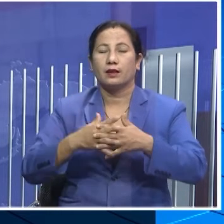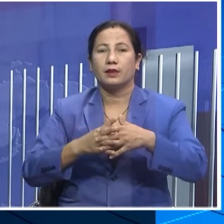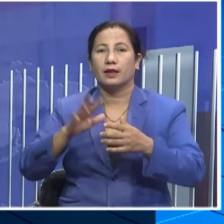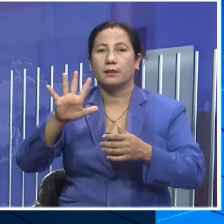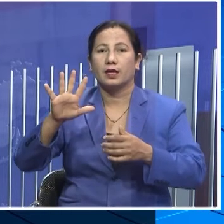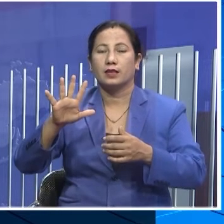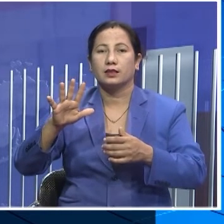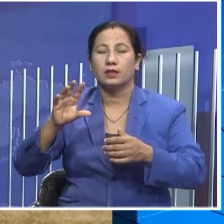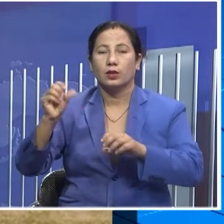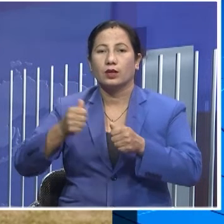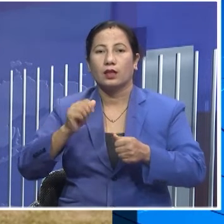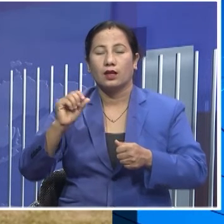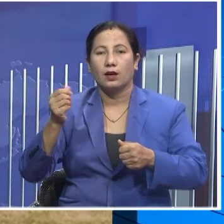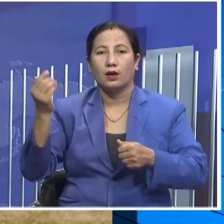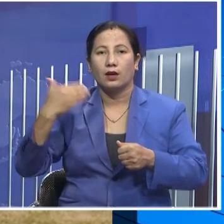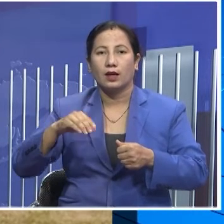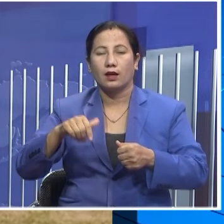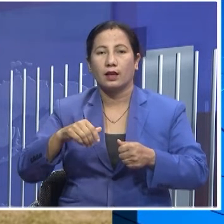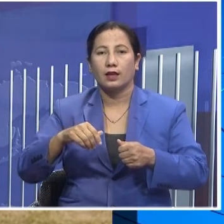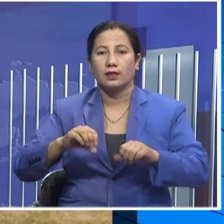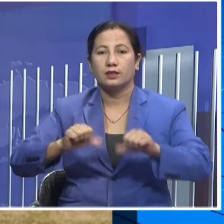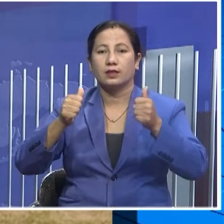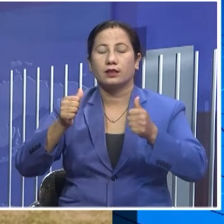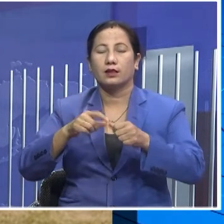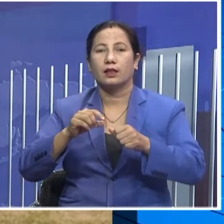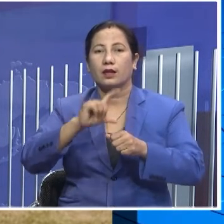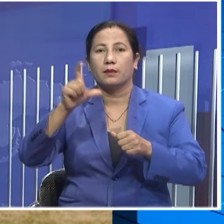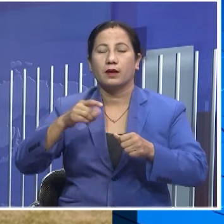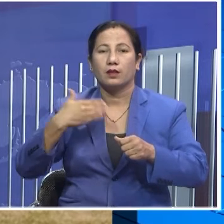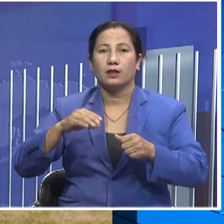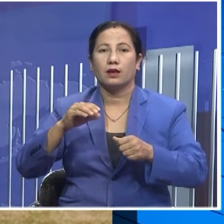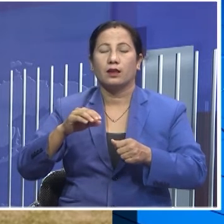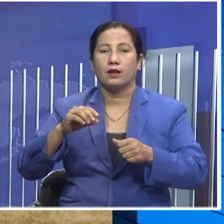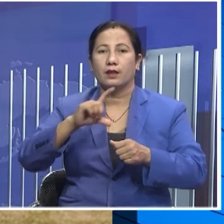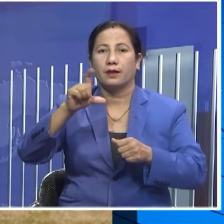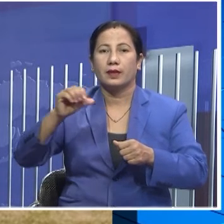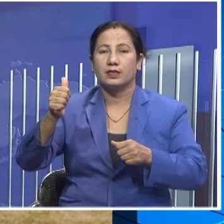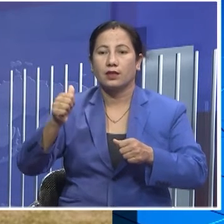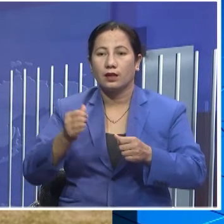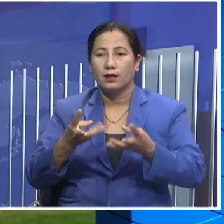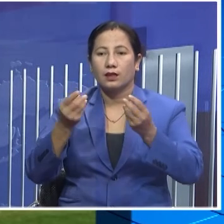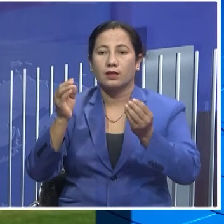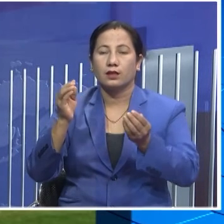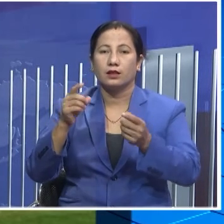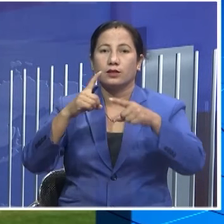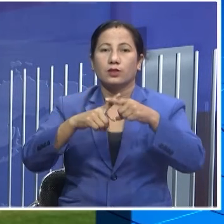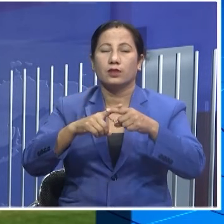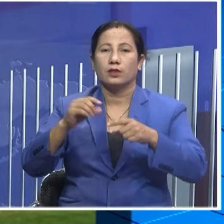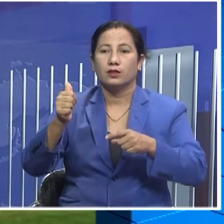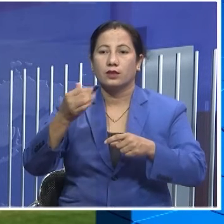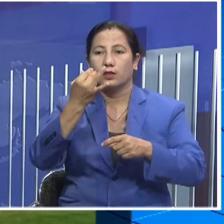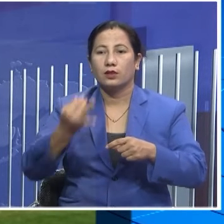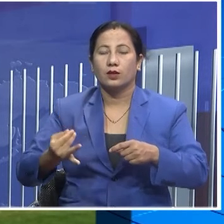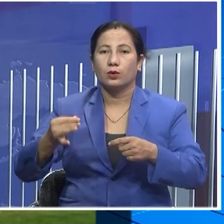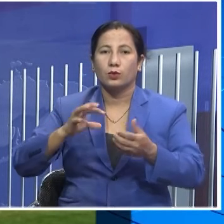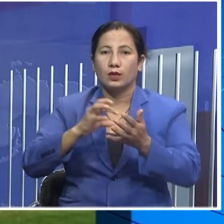थियो। आज पनि जित निकाल्ने नेपालको लक्ष्य छ। लिग 2मा नेपाल 6 खेलमा 6 अङ्क जोडेर 6ठौँ स्थानमा रहेको छ।